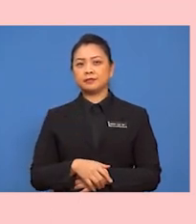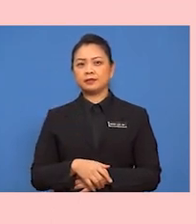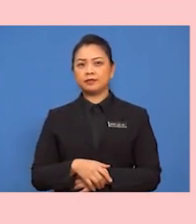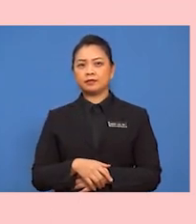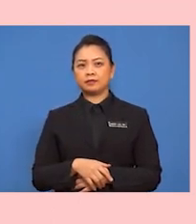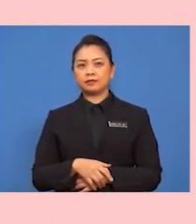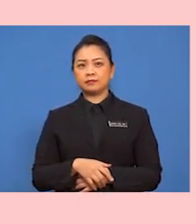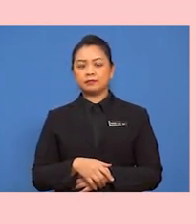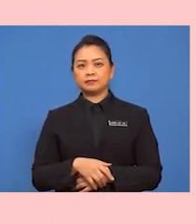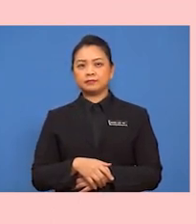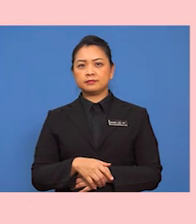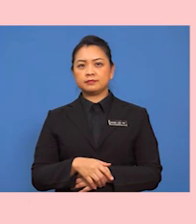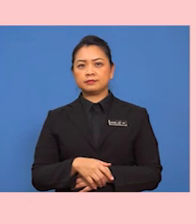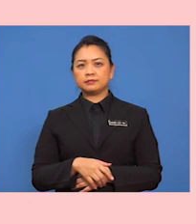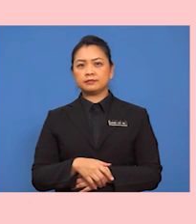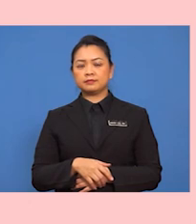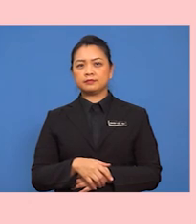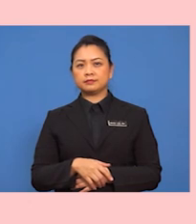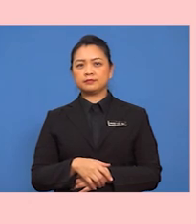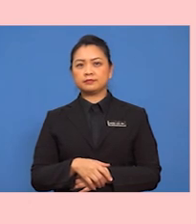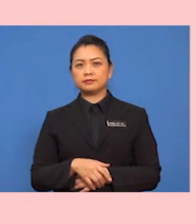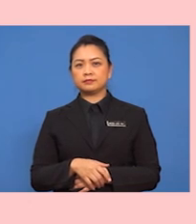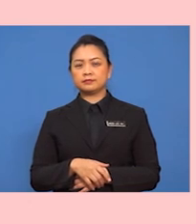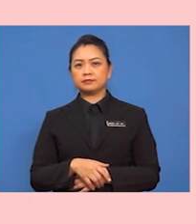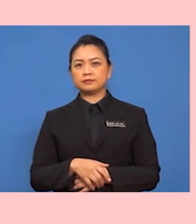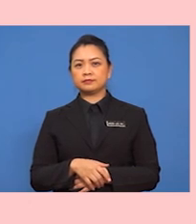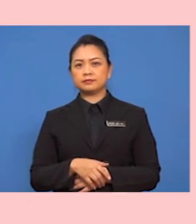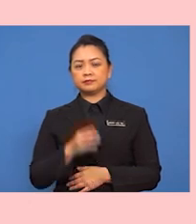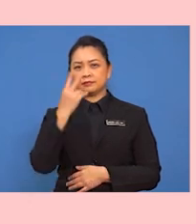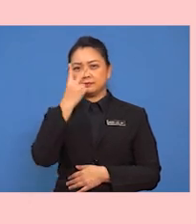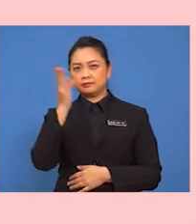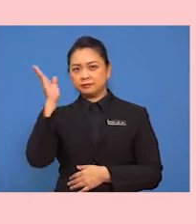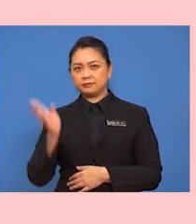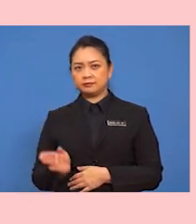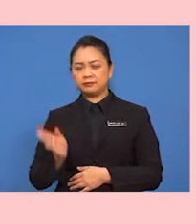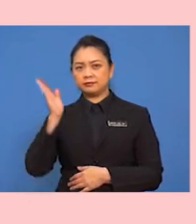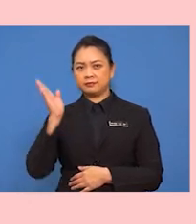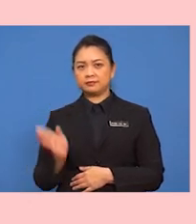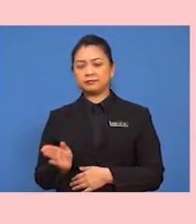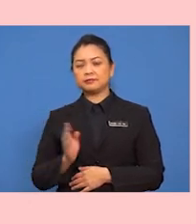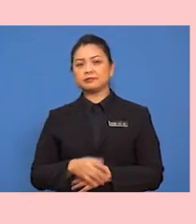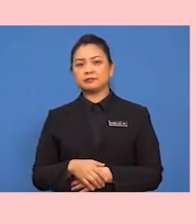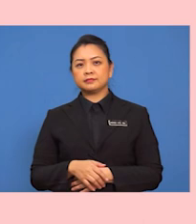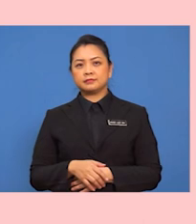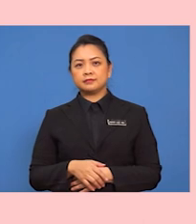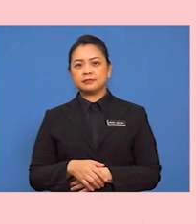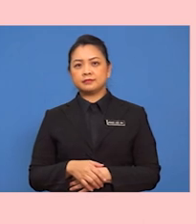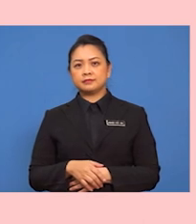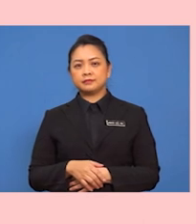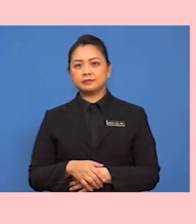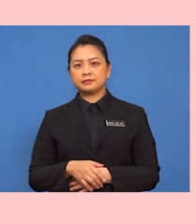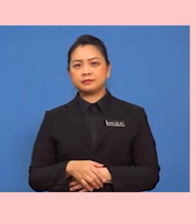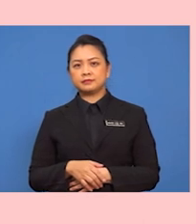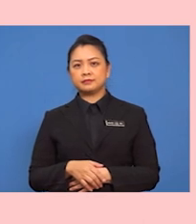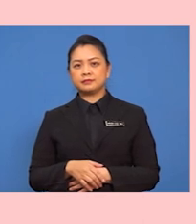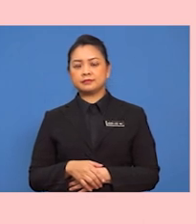darab matriks lajo X dan Y sama dengan matriks